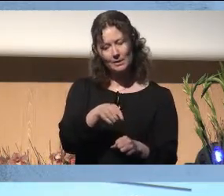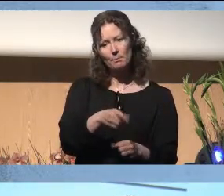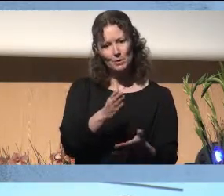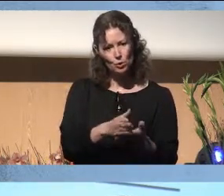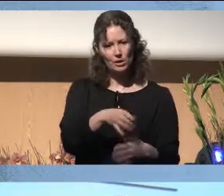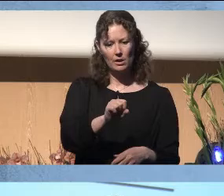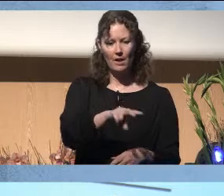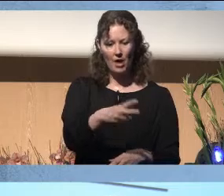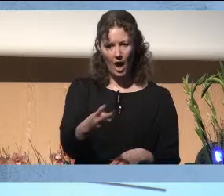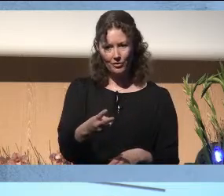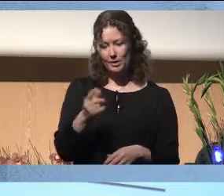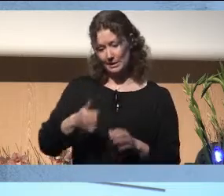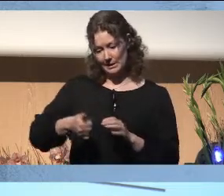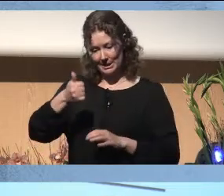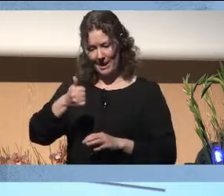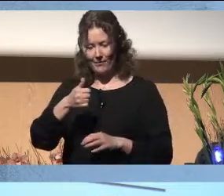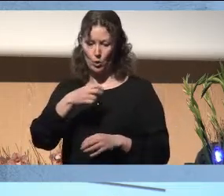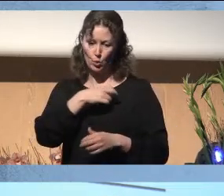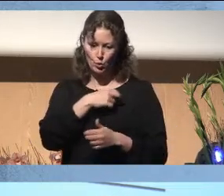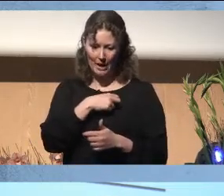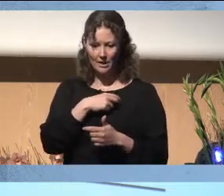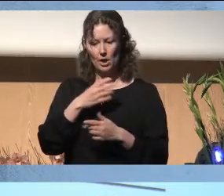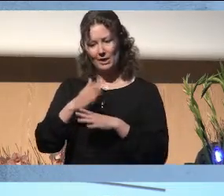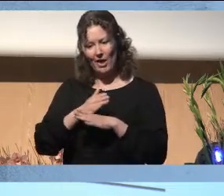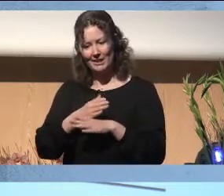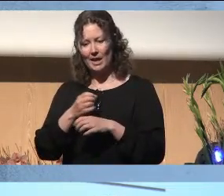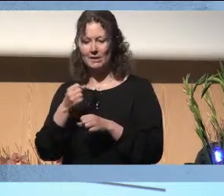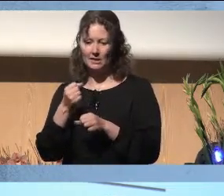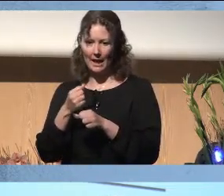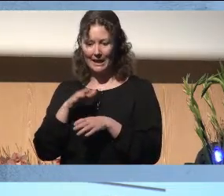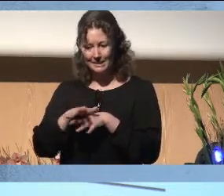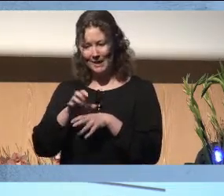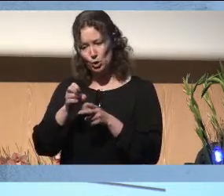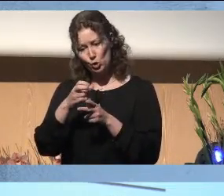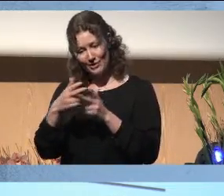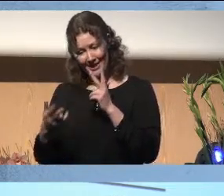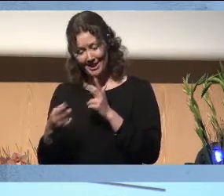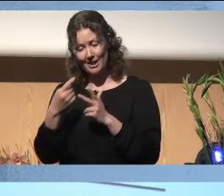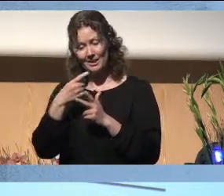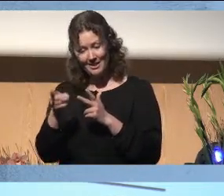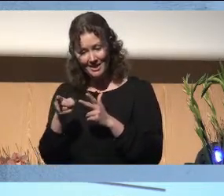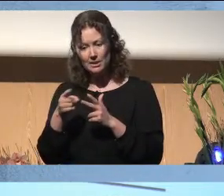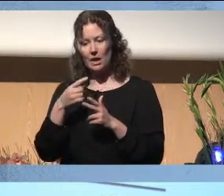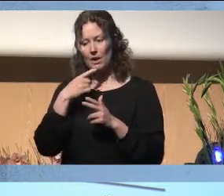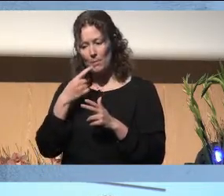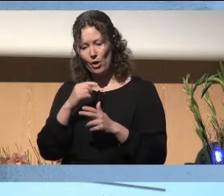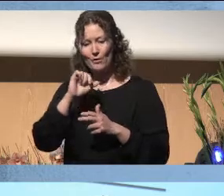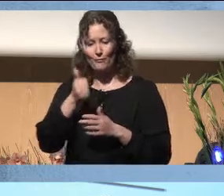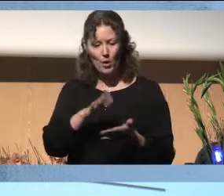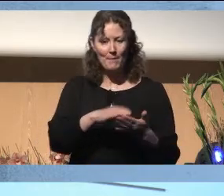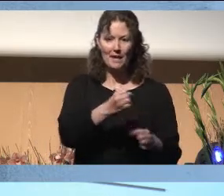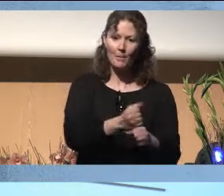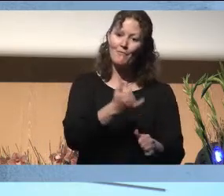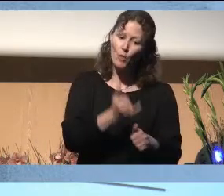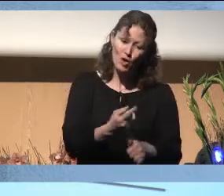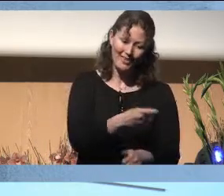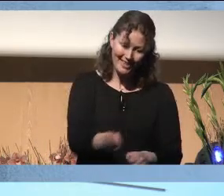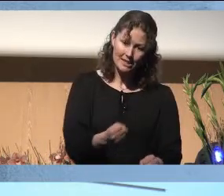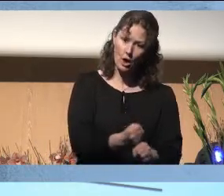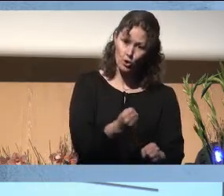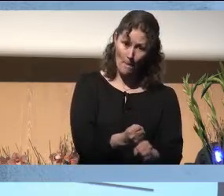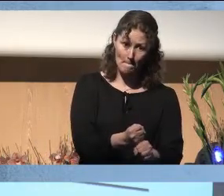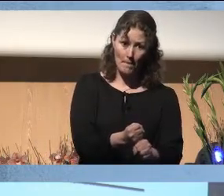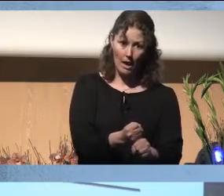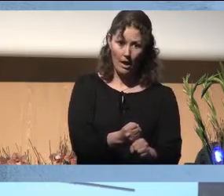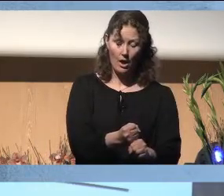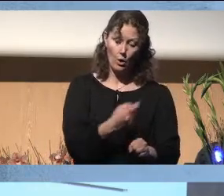nämligen chefer, konsulenter, kvalitetsexperter och så vidare. Och så ska de tala om för medarbetarna hur de ska jobba, så medarbetarna